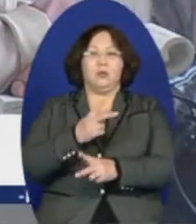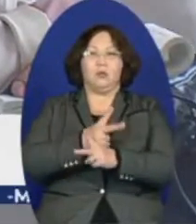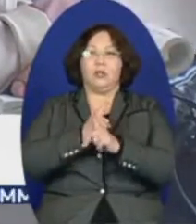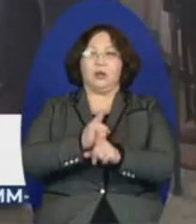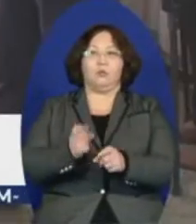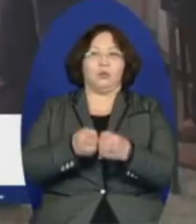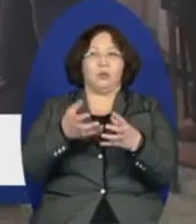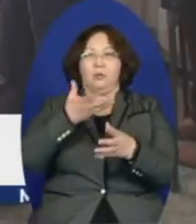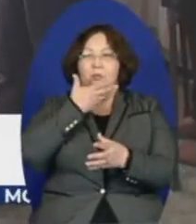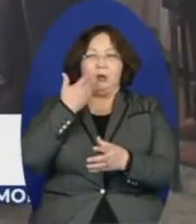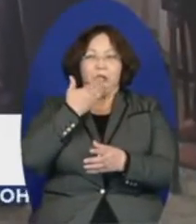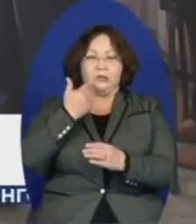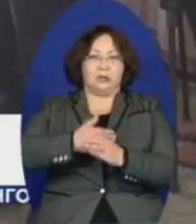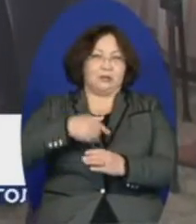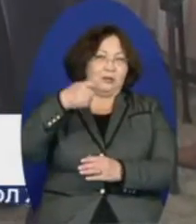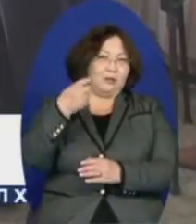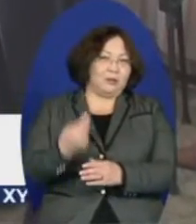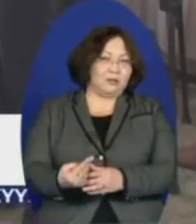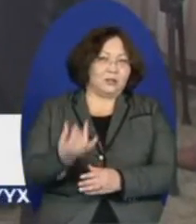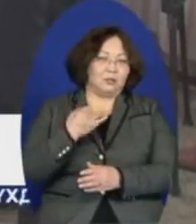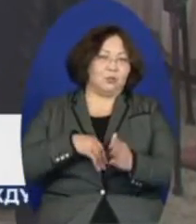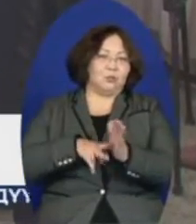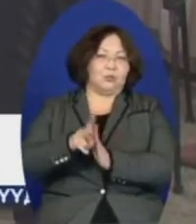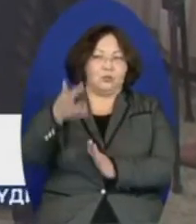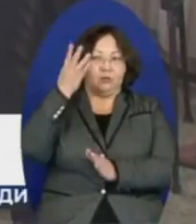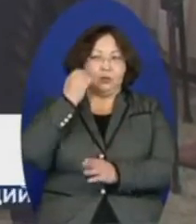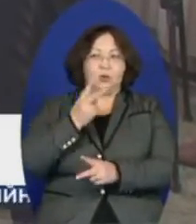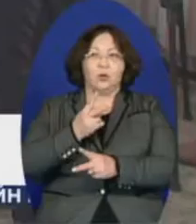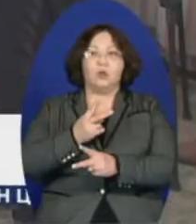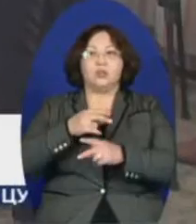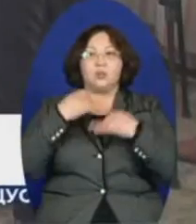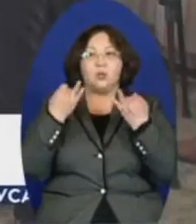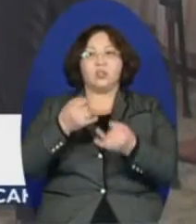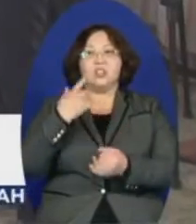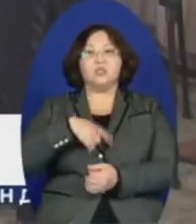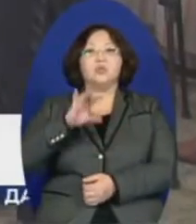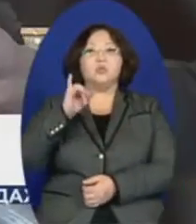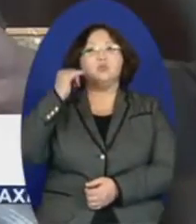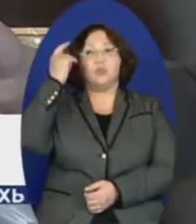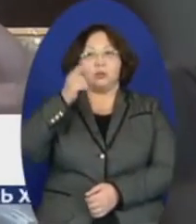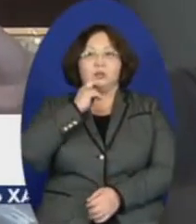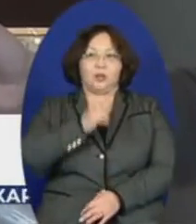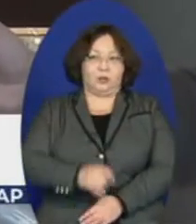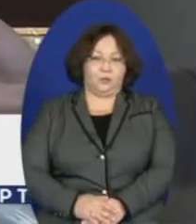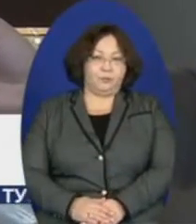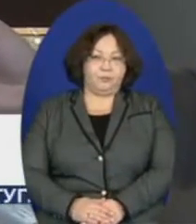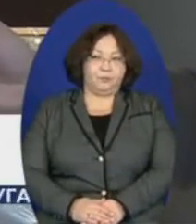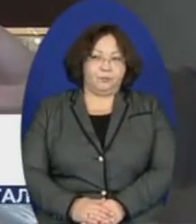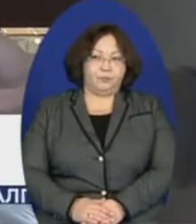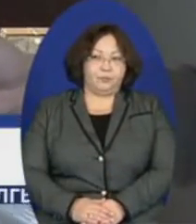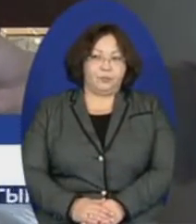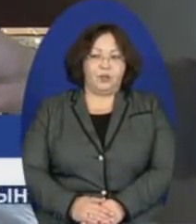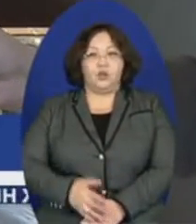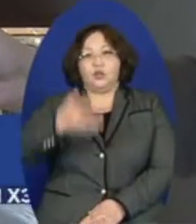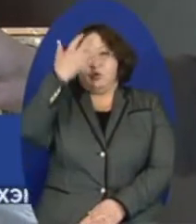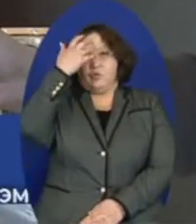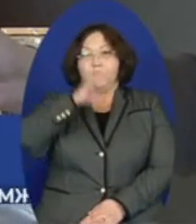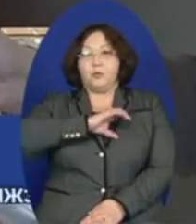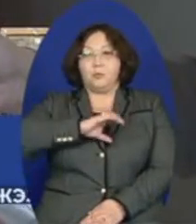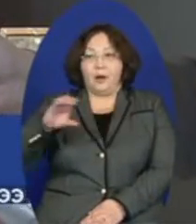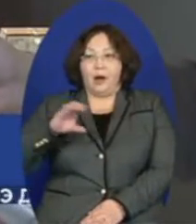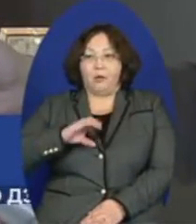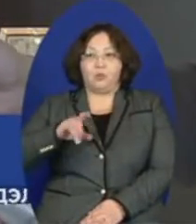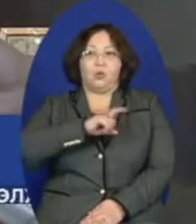байна. За тэгвэл хууль тогтоогчид үүнд ямар байр суурь илэрхийлснийг одоо үргэе. Төр өнөөдөр хувийн хвшлийнхнийг хохироо